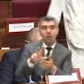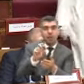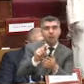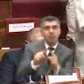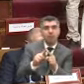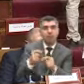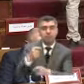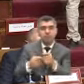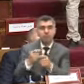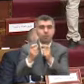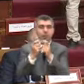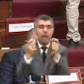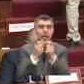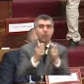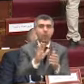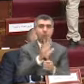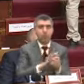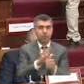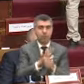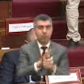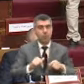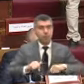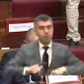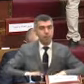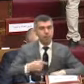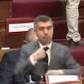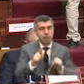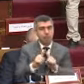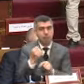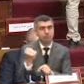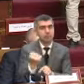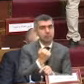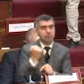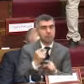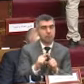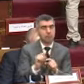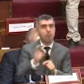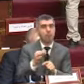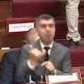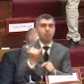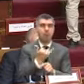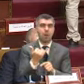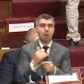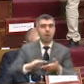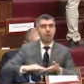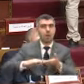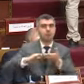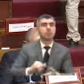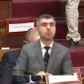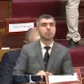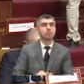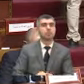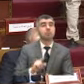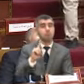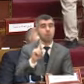النسيج المقاولات ديالنا. إذا حنا السيد الوزير تنتظروا مبادرة قوية باش تكون في هذا المستوى. ثم غادي نرجع